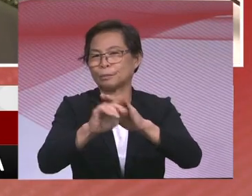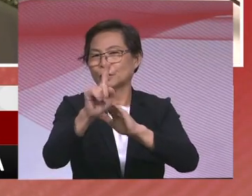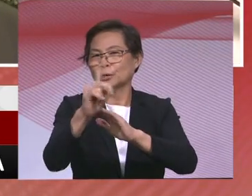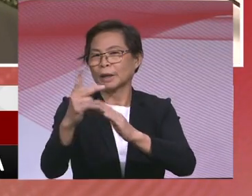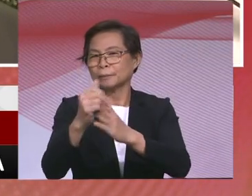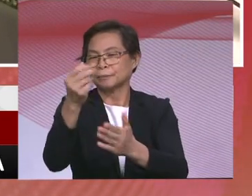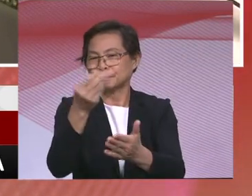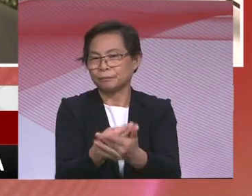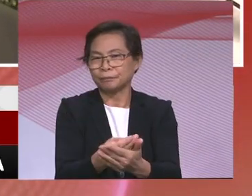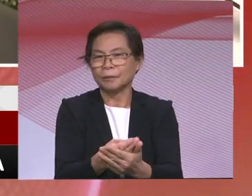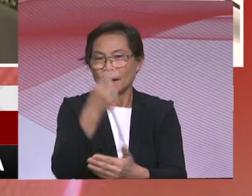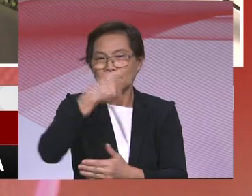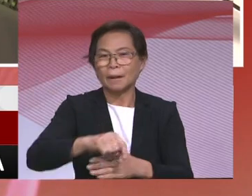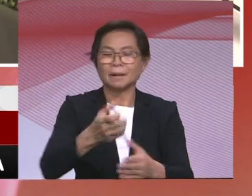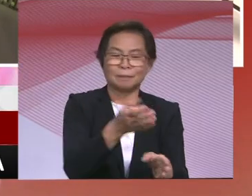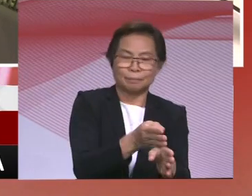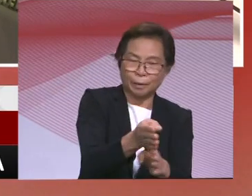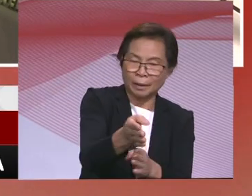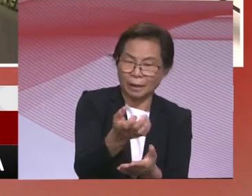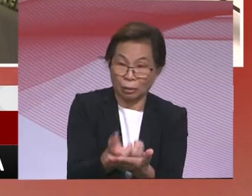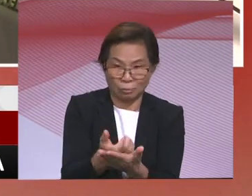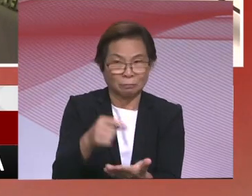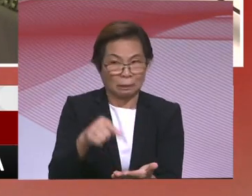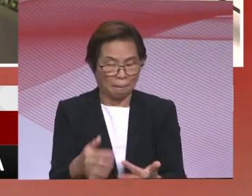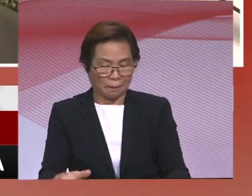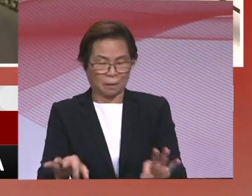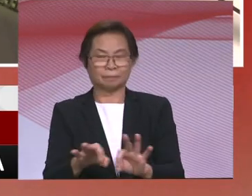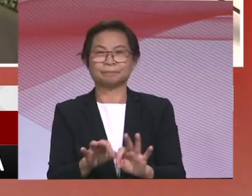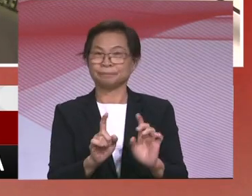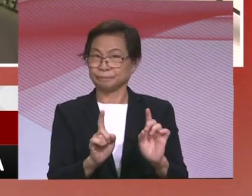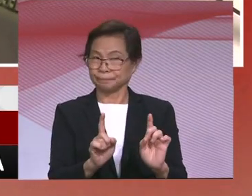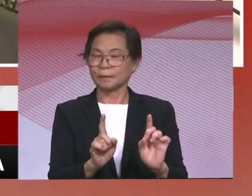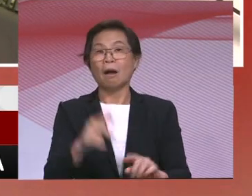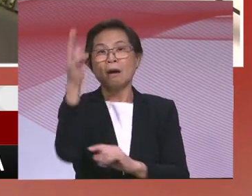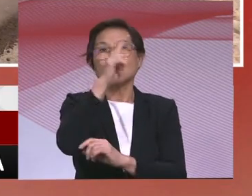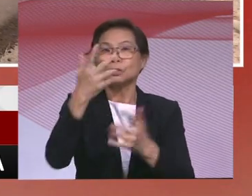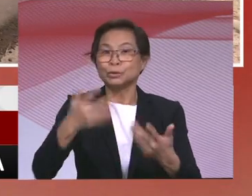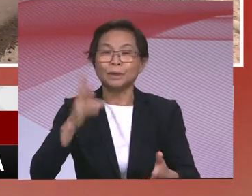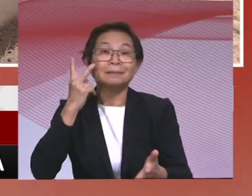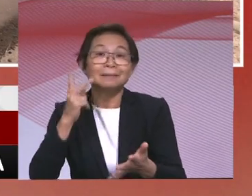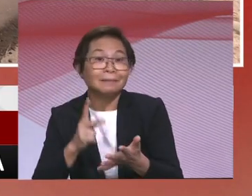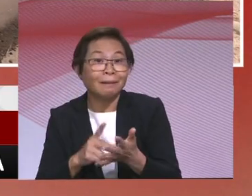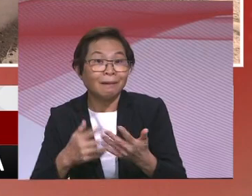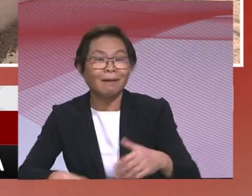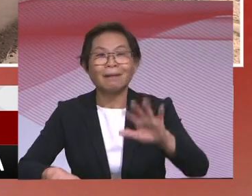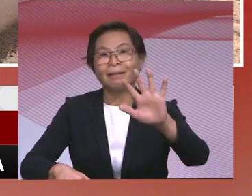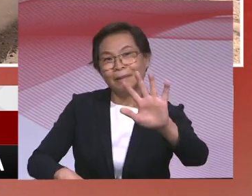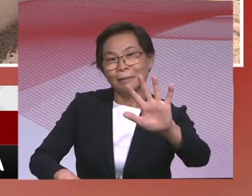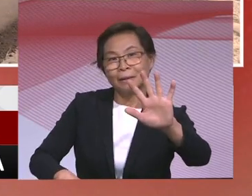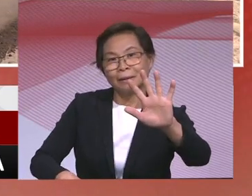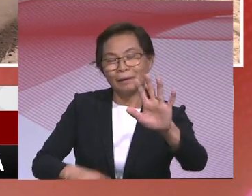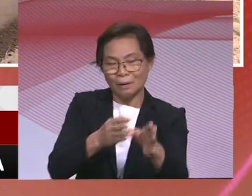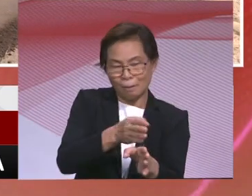god bagi sektor ekonomi pulang ini penting kerajaan telah mengenal pasti 5